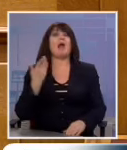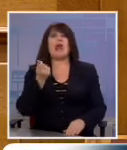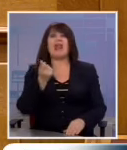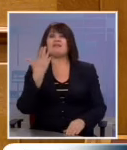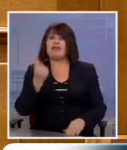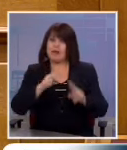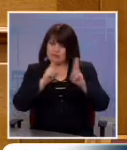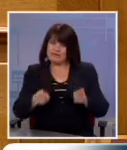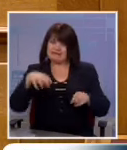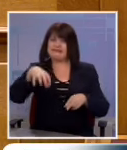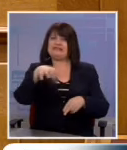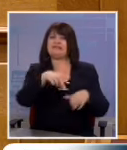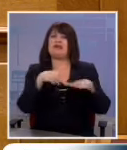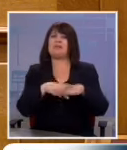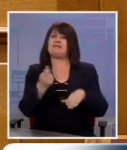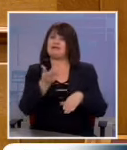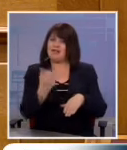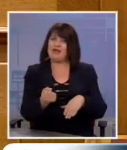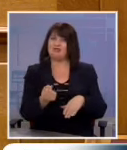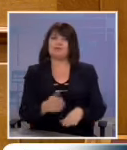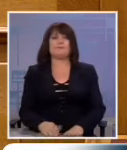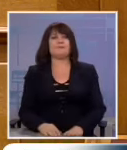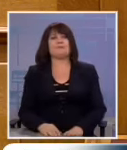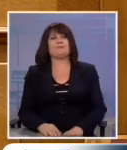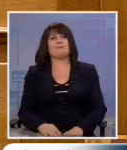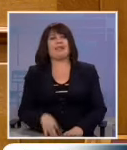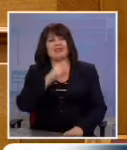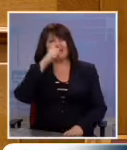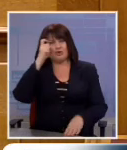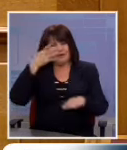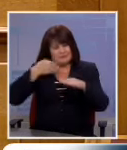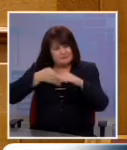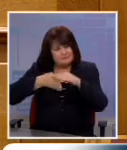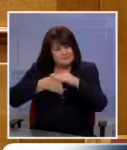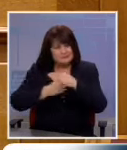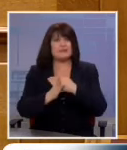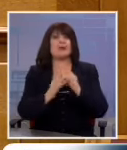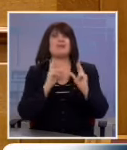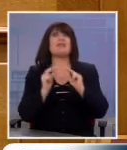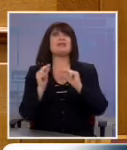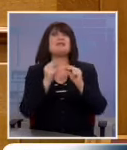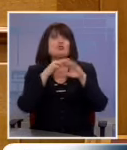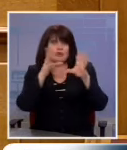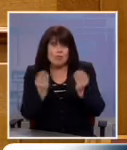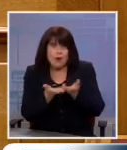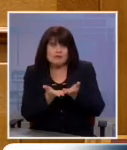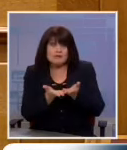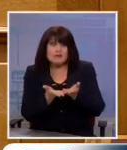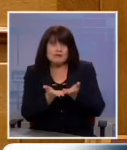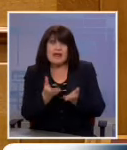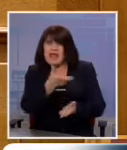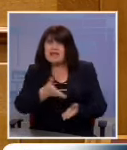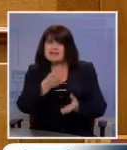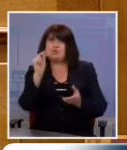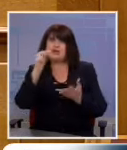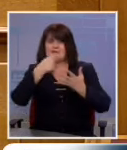τα μηχανήματα στις τράπεζες. Βγαίναμε από μια μεγάλη δυσκολία, αλλά δεν συζητάγαμε τέτοια πράγματα. Υποσχεθήκατε αυτά που σας